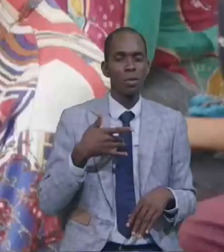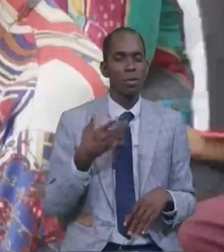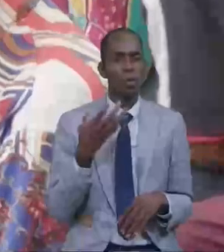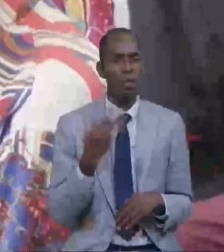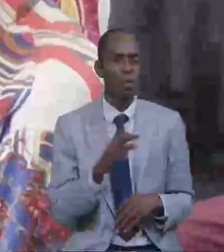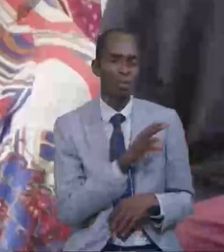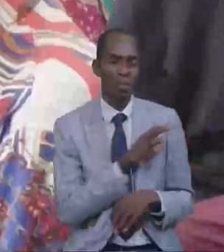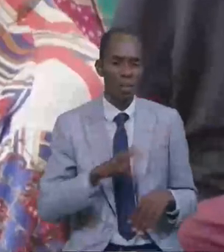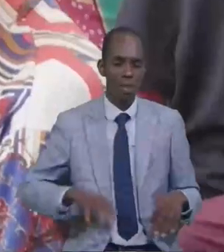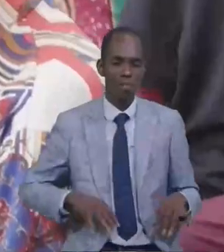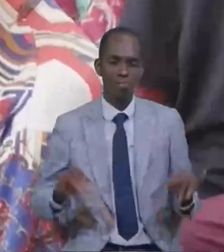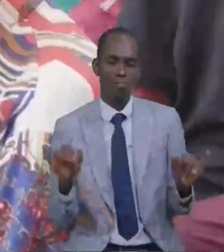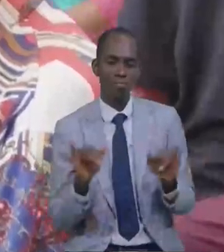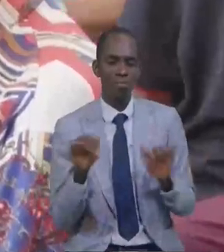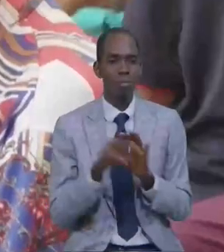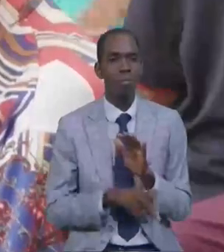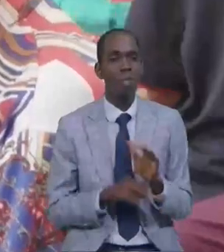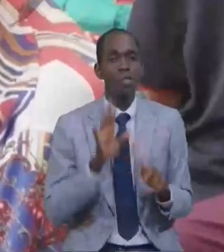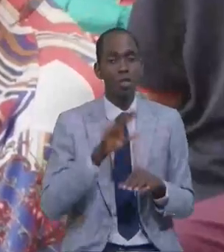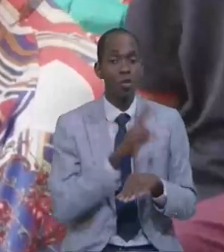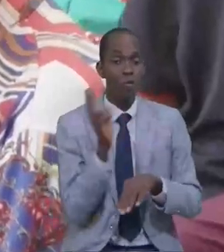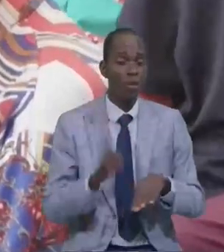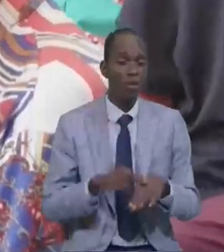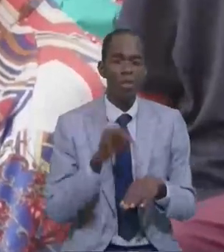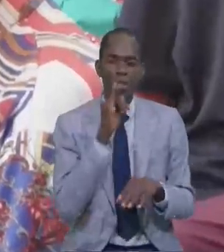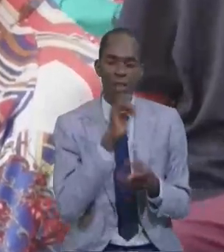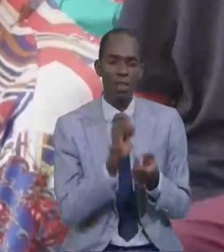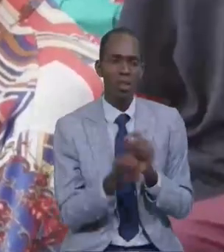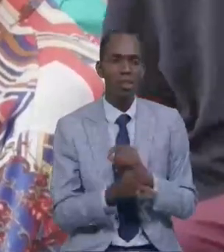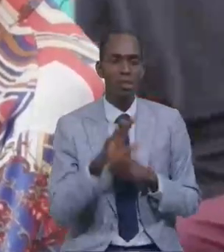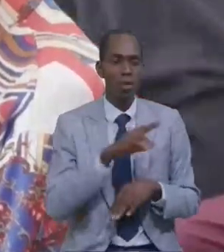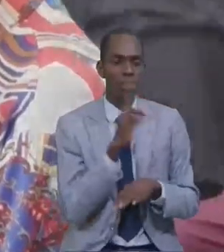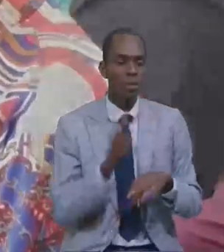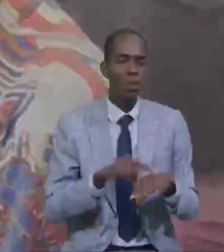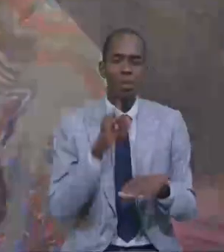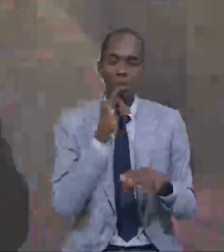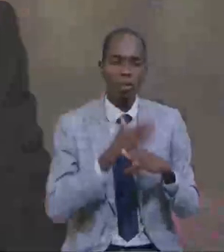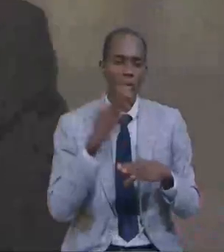ta nature totalement transformée. 2 Pierre, chapitre 1, 3.